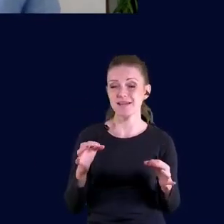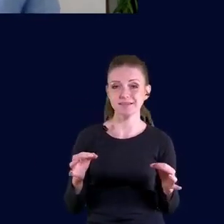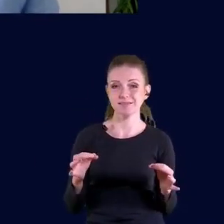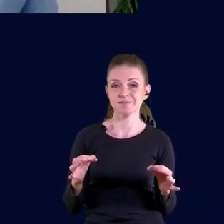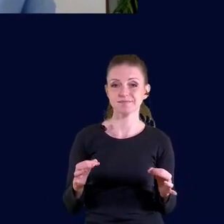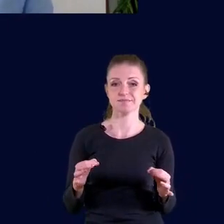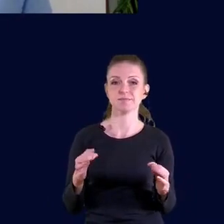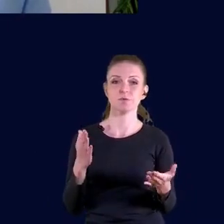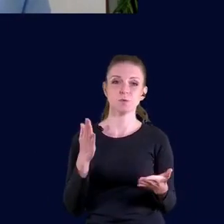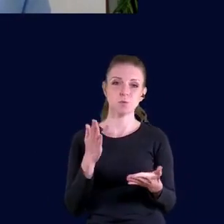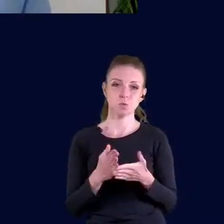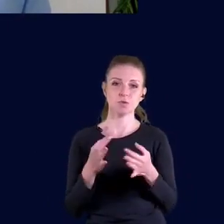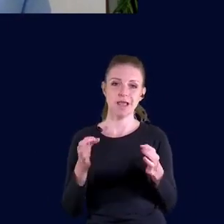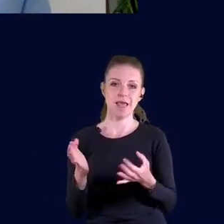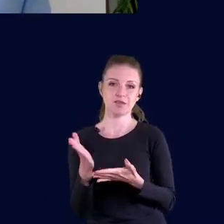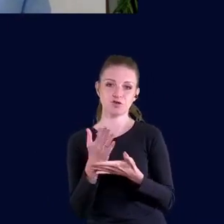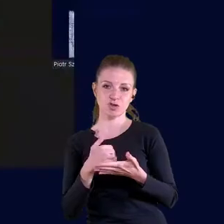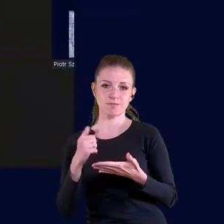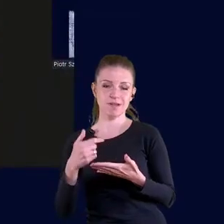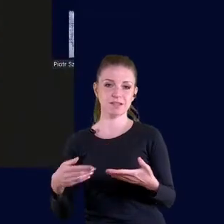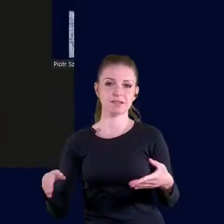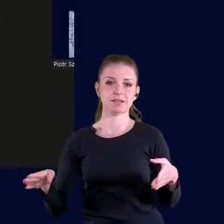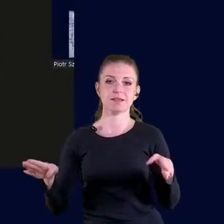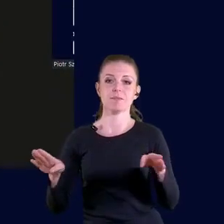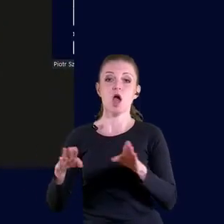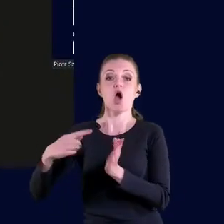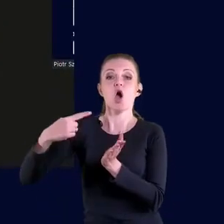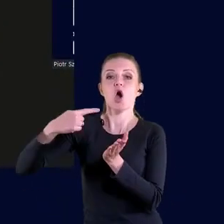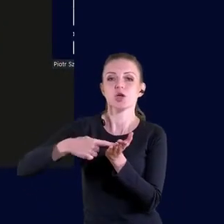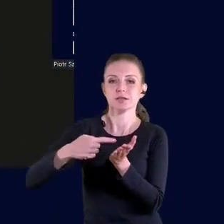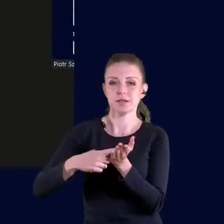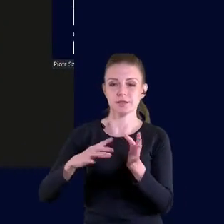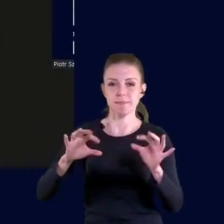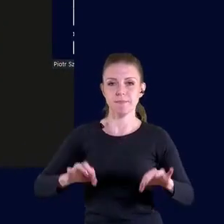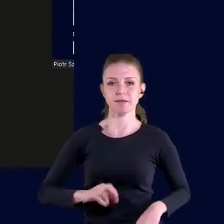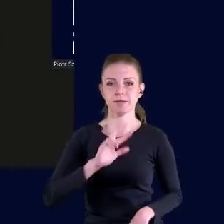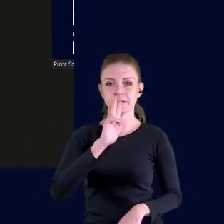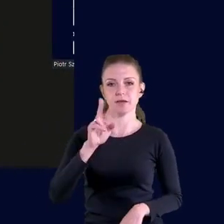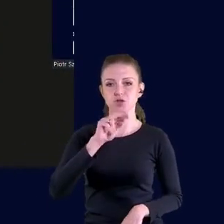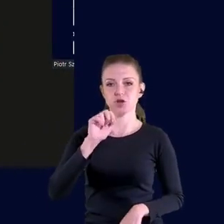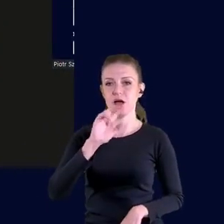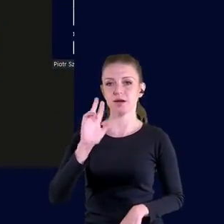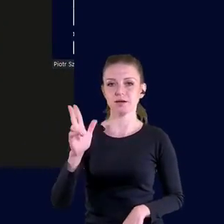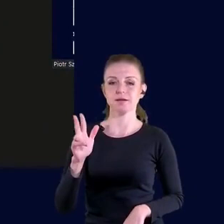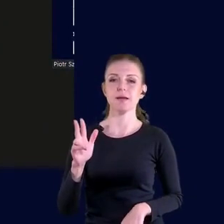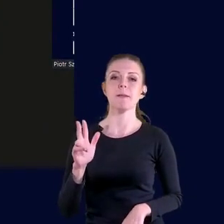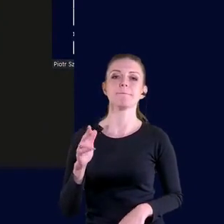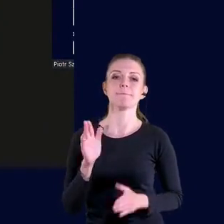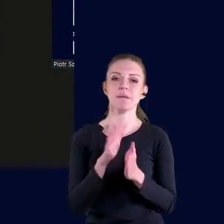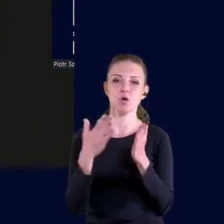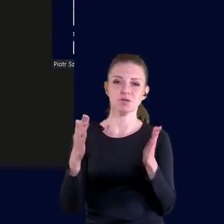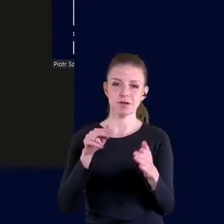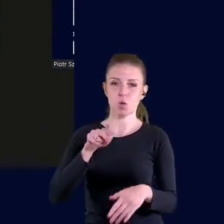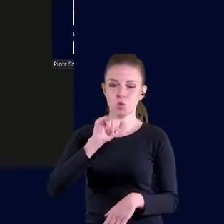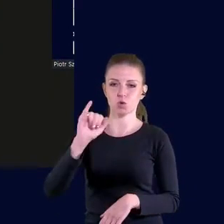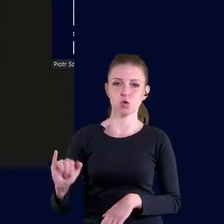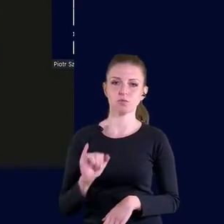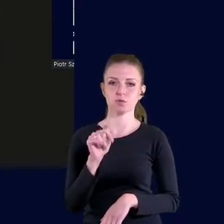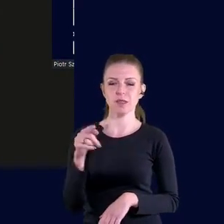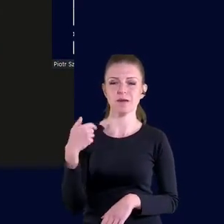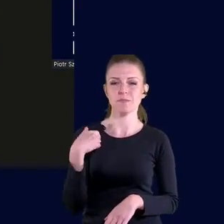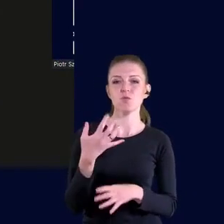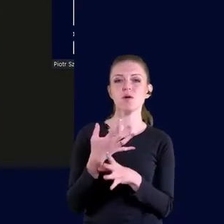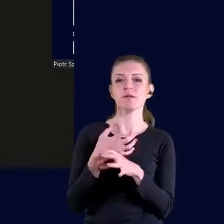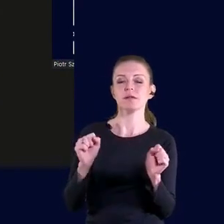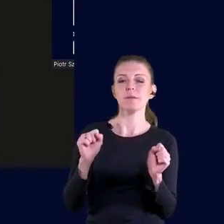państwo zamykający tą sesją referat wygłosi pani Anna krzak z biblioteki Jagiellońskiej A pani Anna krzak absolwentka